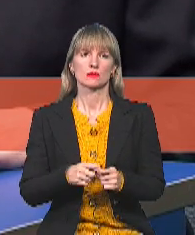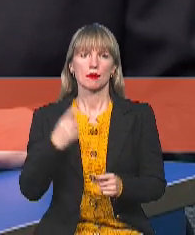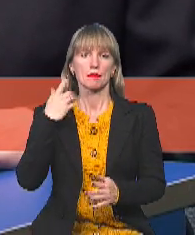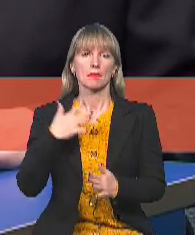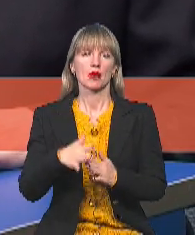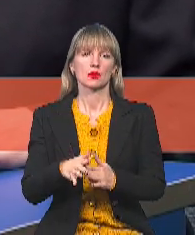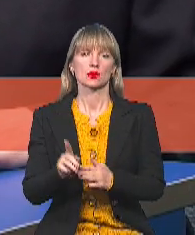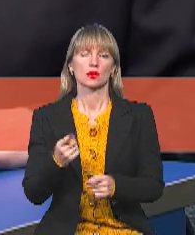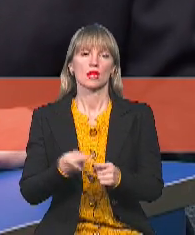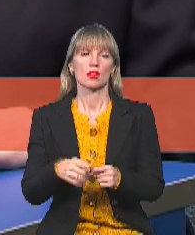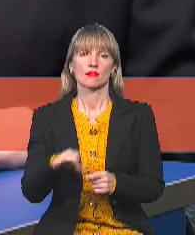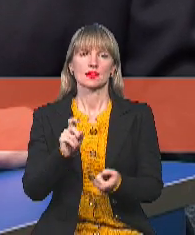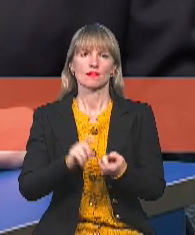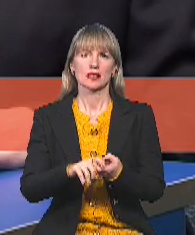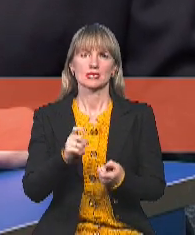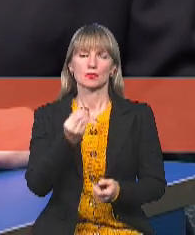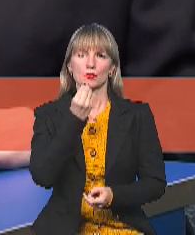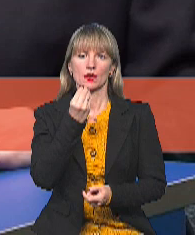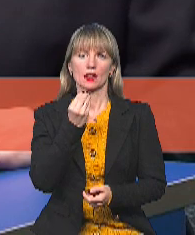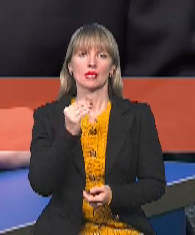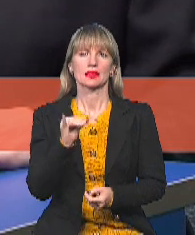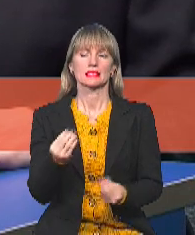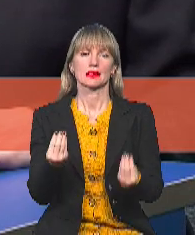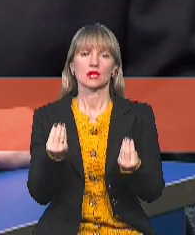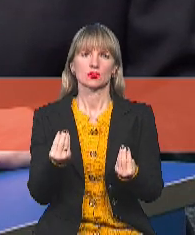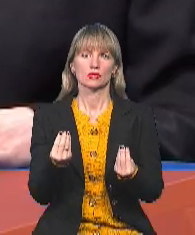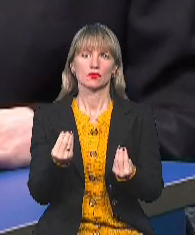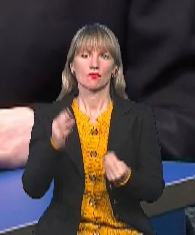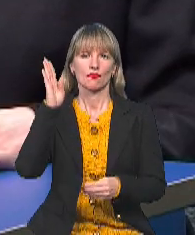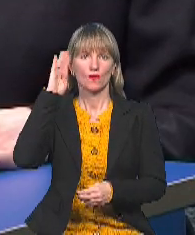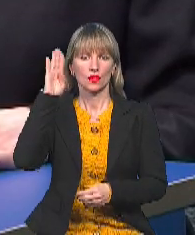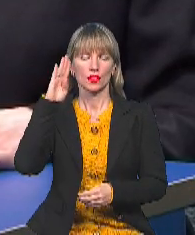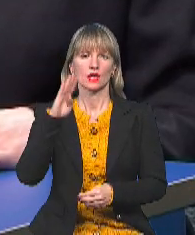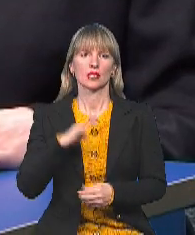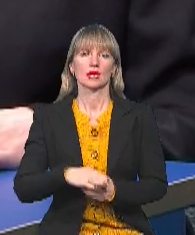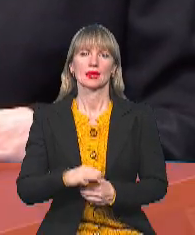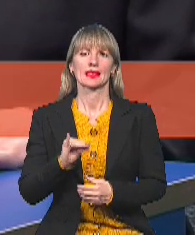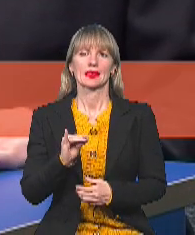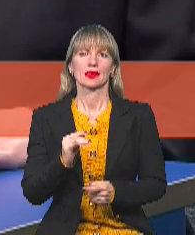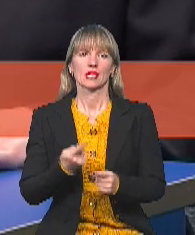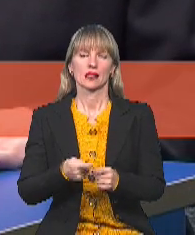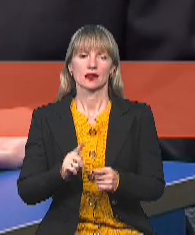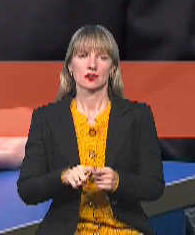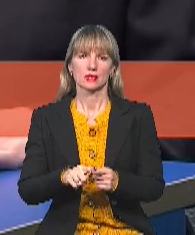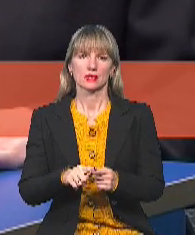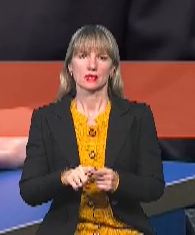что это все связано с питанием и с качеством воды. Вот. И это как бы